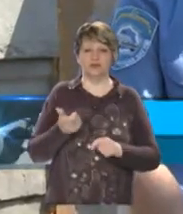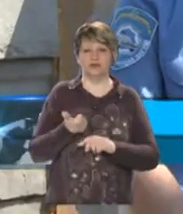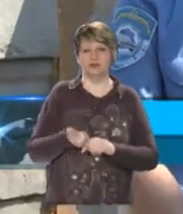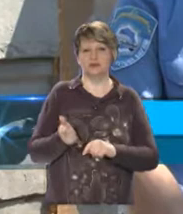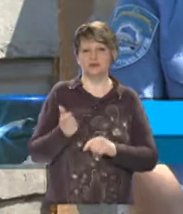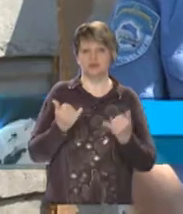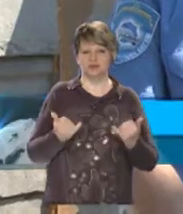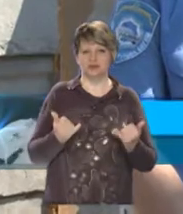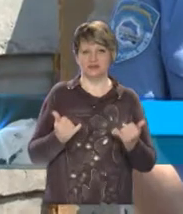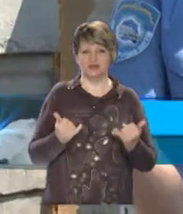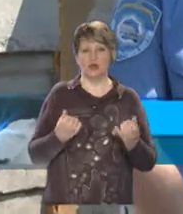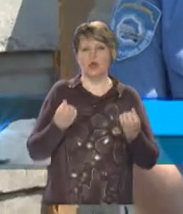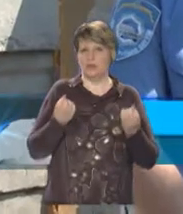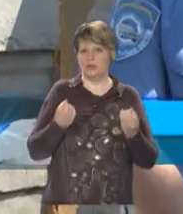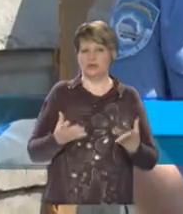стали.